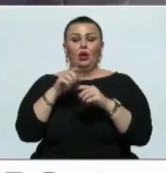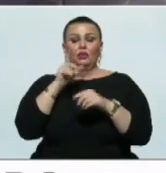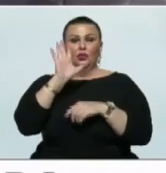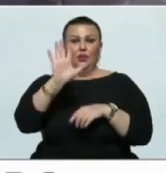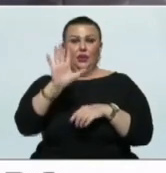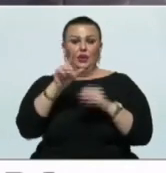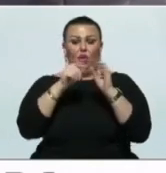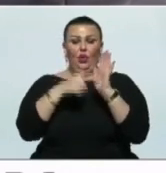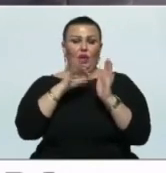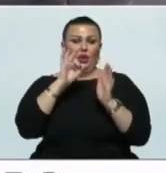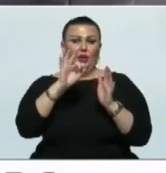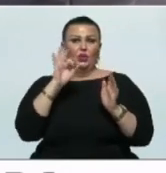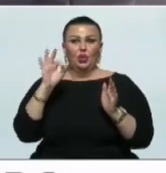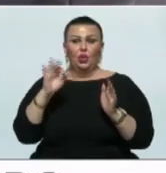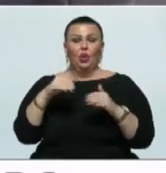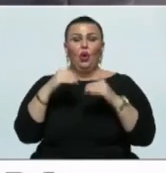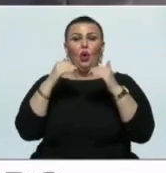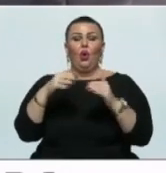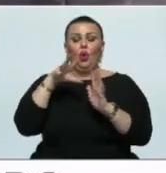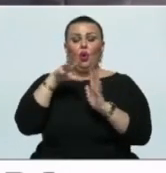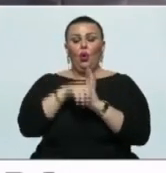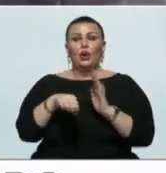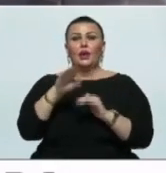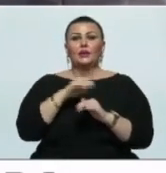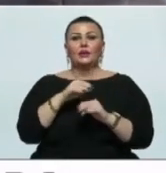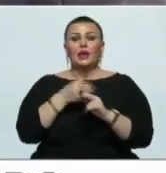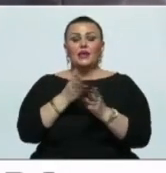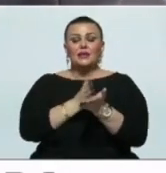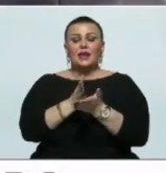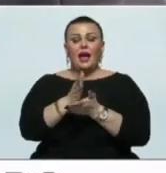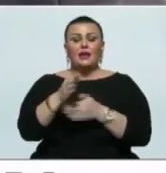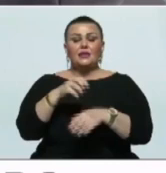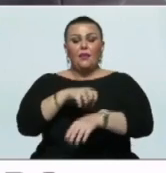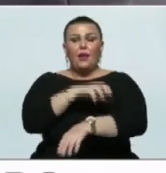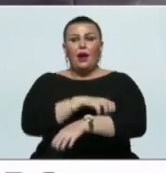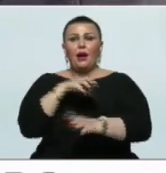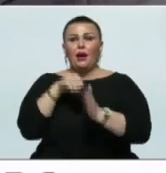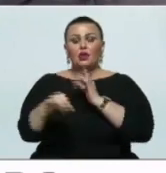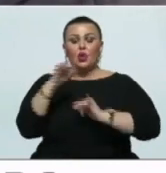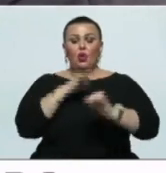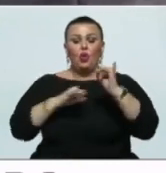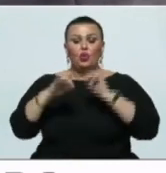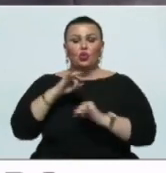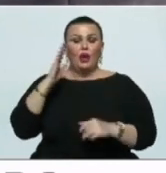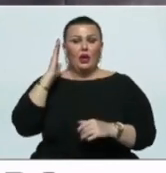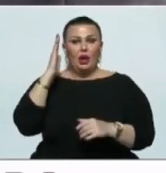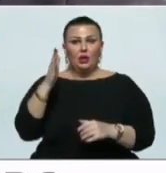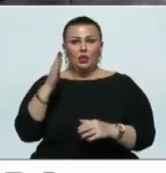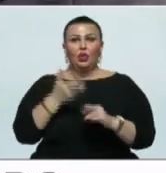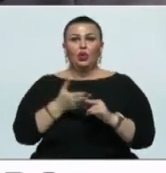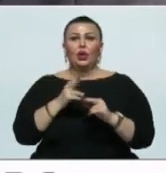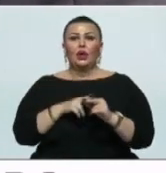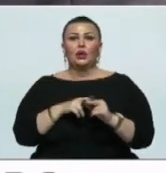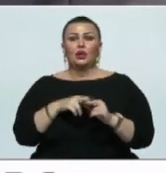civarı. Tabii orada siyasi parti temsilcileri gerekli konuşmaları yapacaklar. Ardından